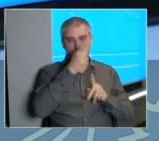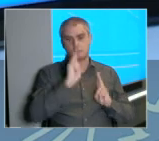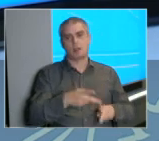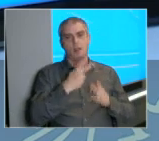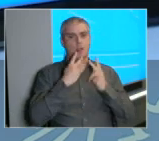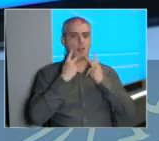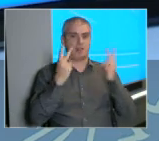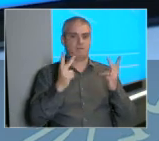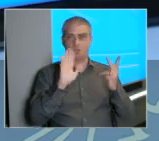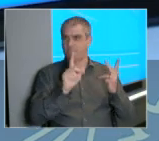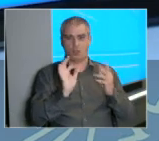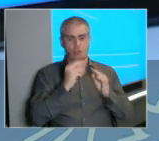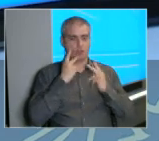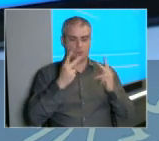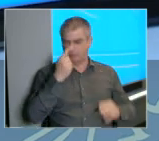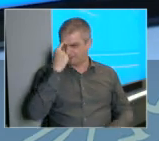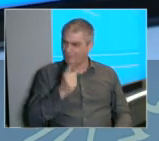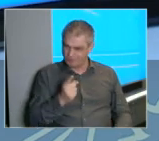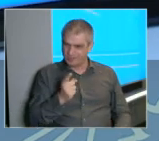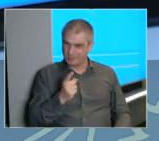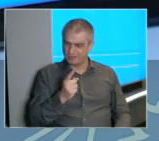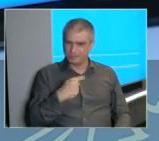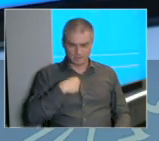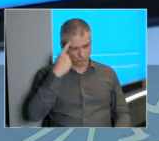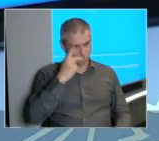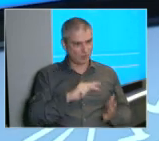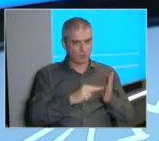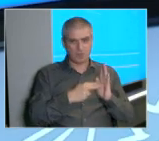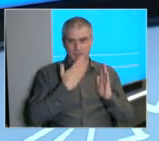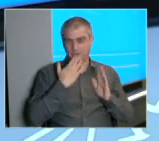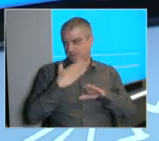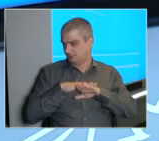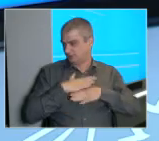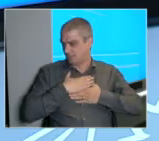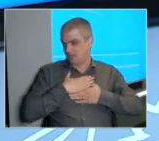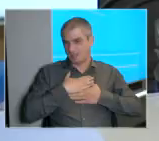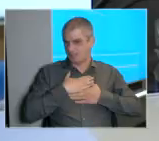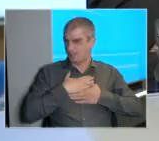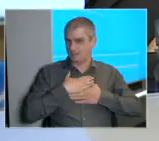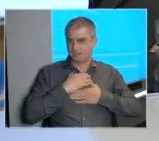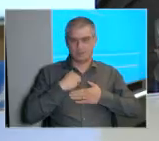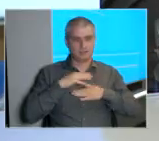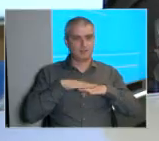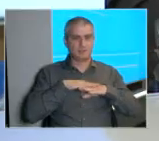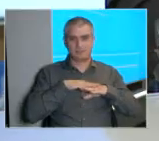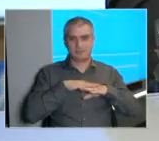שיכול לפתור, למרות שטרם פתר. אתה יודע, אני חושבת שהפוליטיקה הישראלית, סליחה, יעקב, אני מתנצלת.